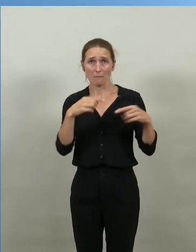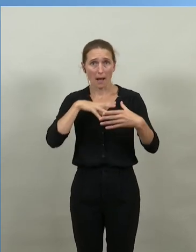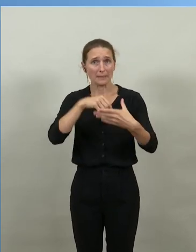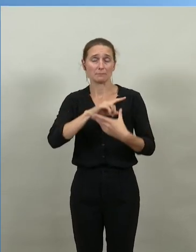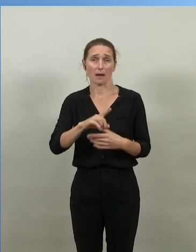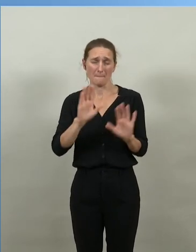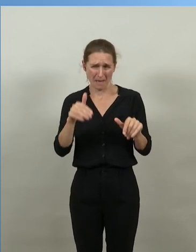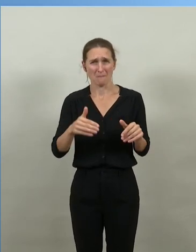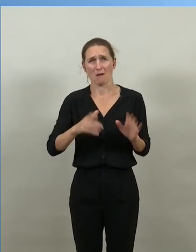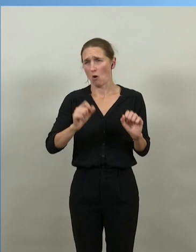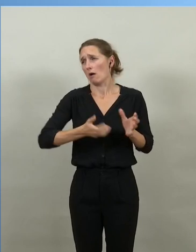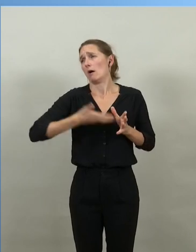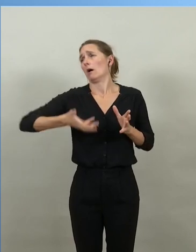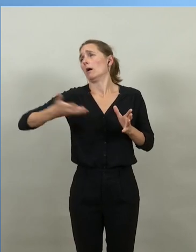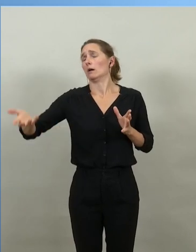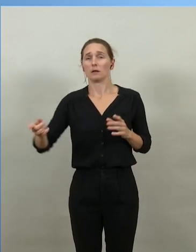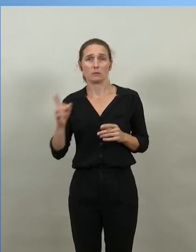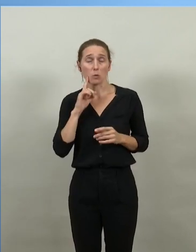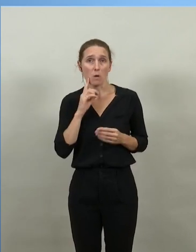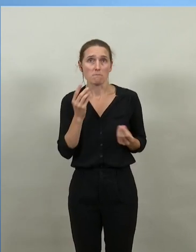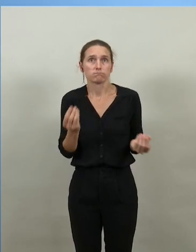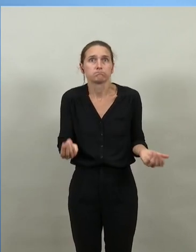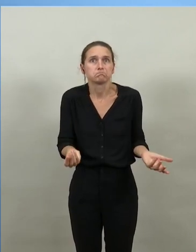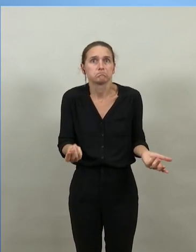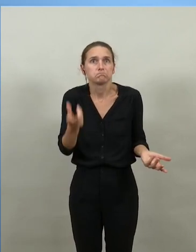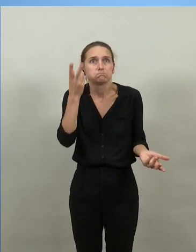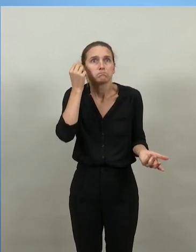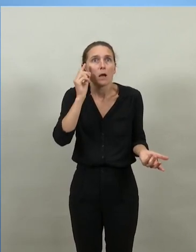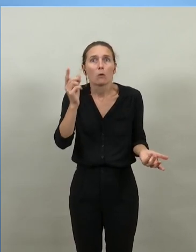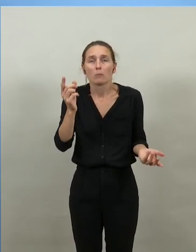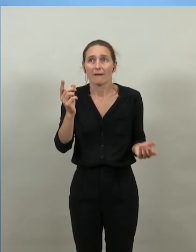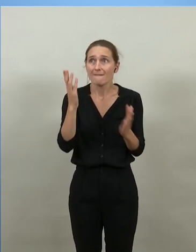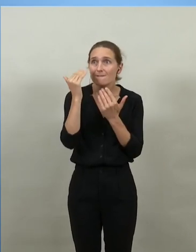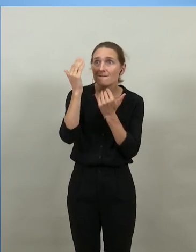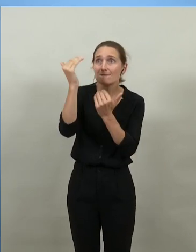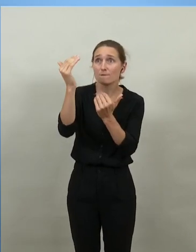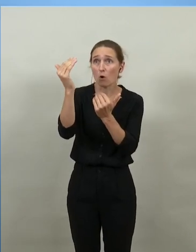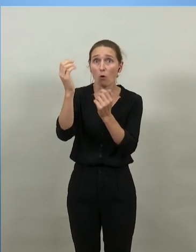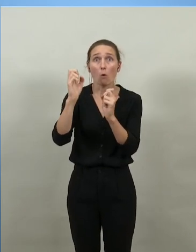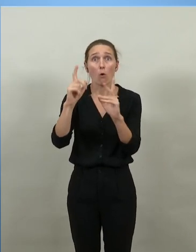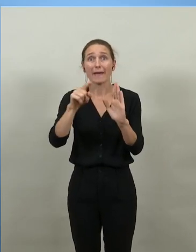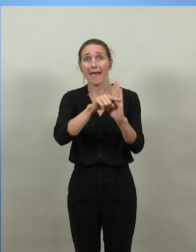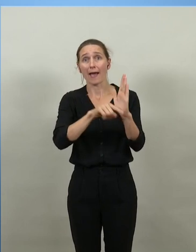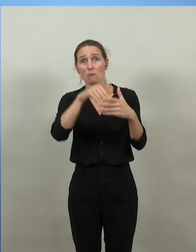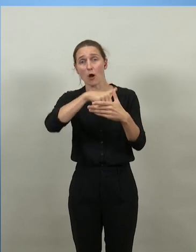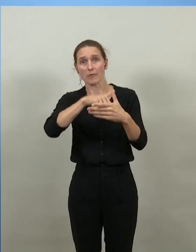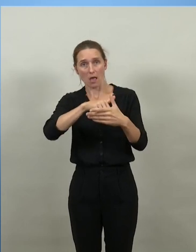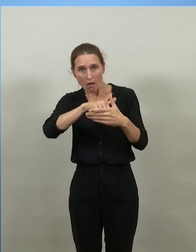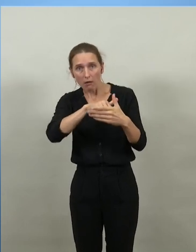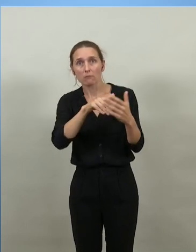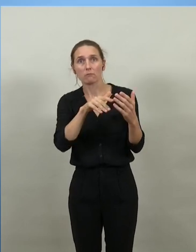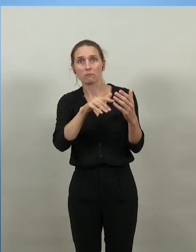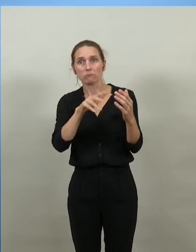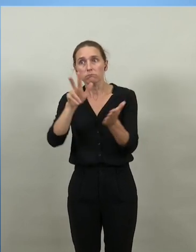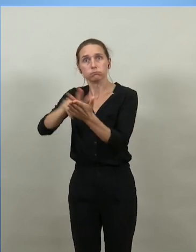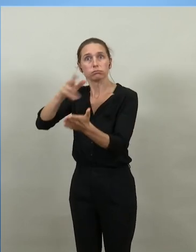de choses à dire simplement parce qu'on ne s'explique pas que ce vœux est passé les fourches codines du règlement intérieur du du conseil municipal cont tenu du fait